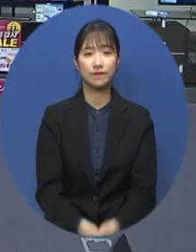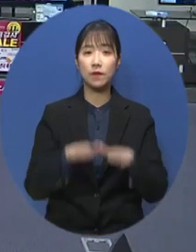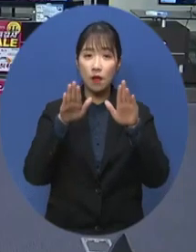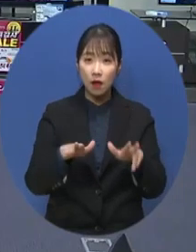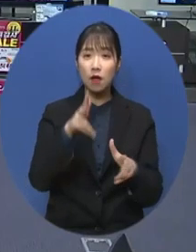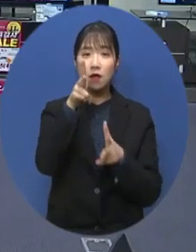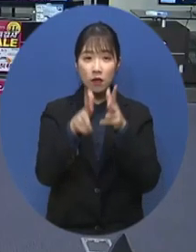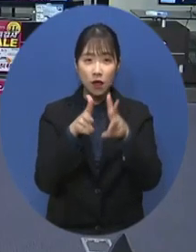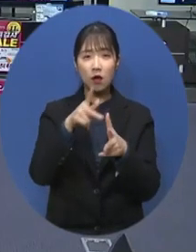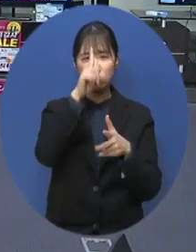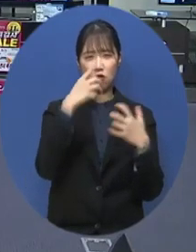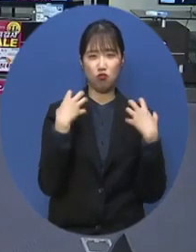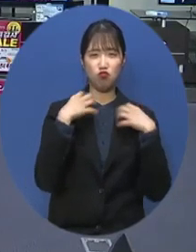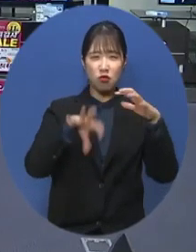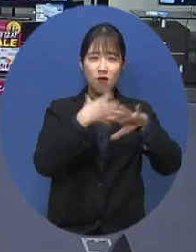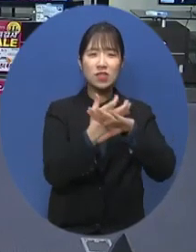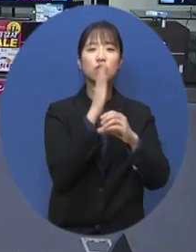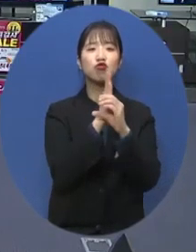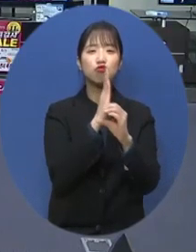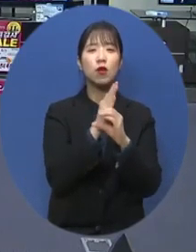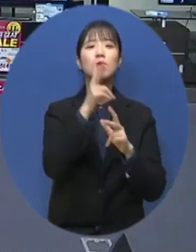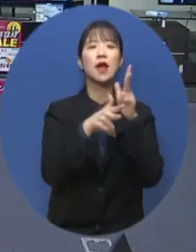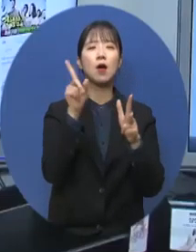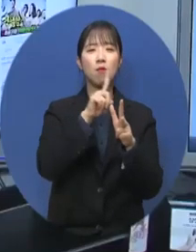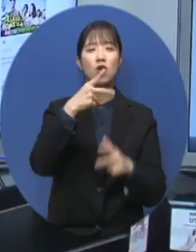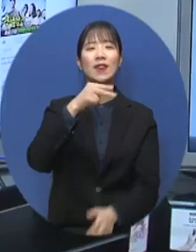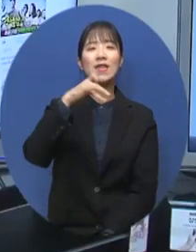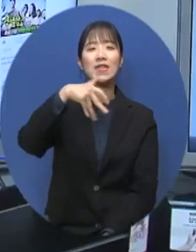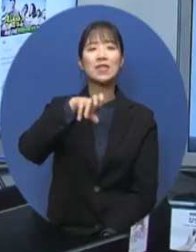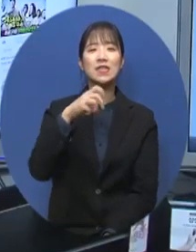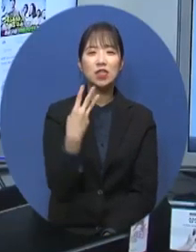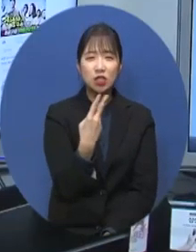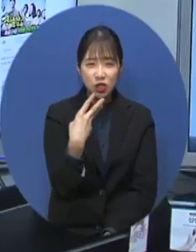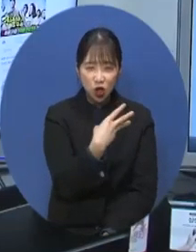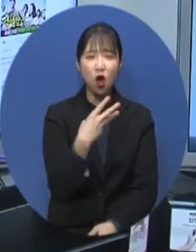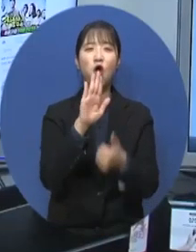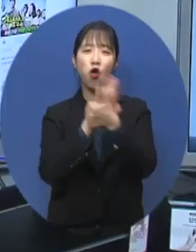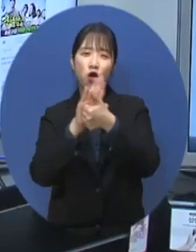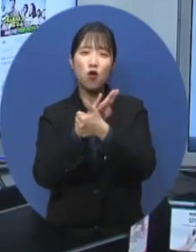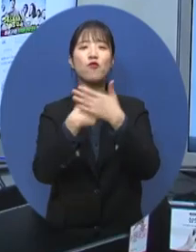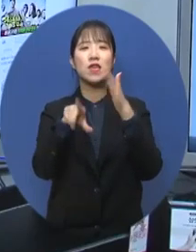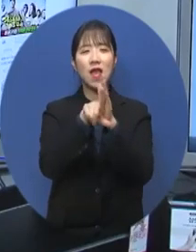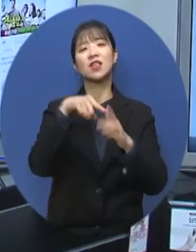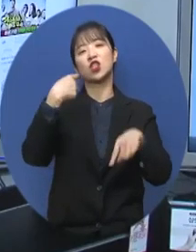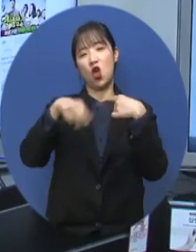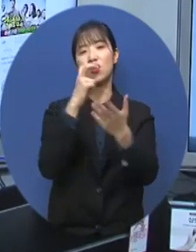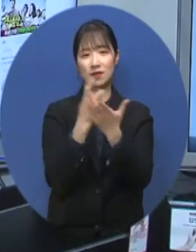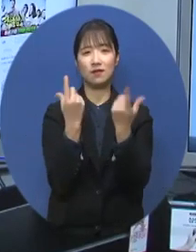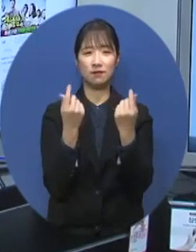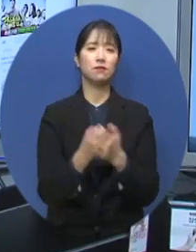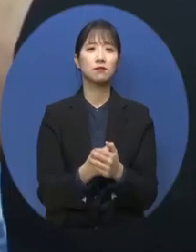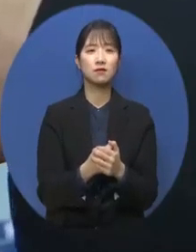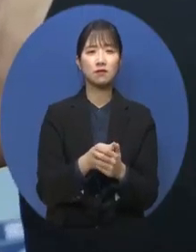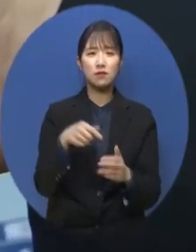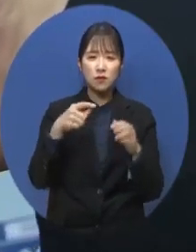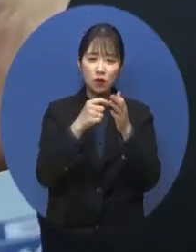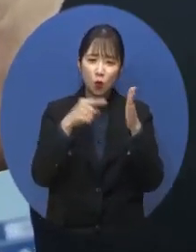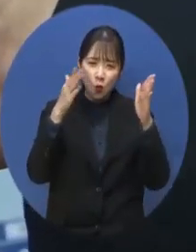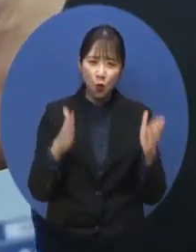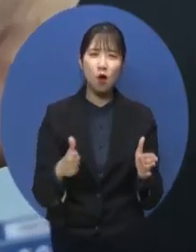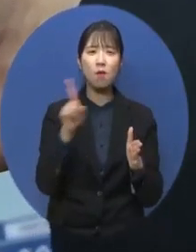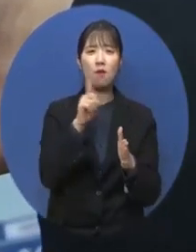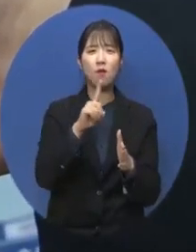사업은 정부 역신 중점 사업인 디지털 포용 혁신 정책의 일환으로 추진 됩니다 그동안 방통위는 저소득층을